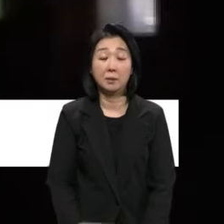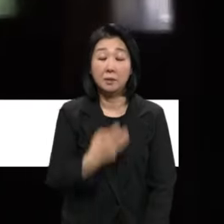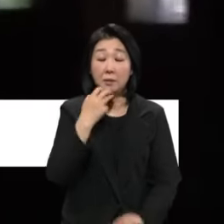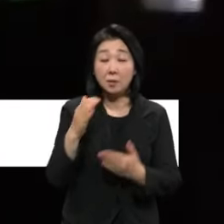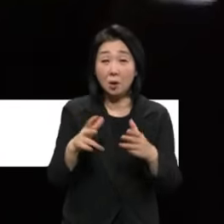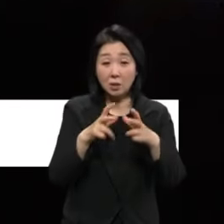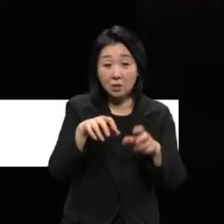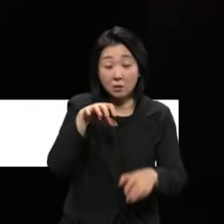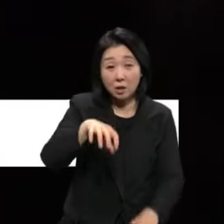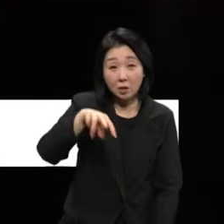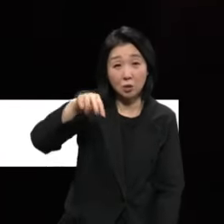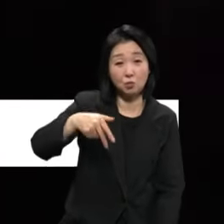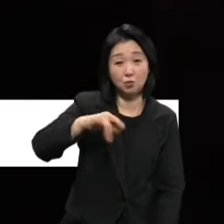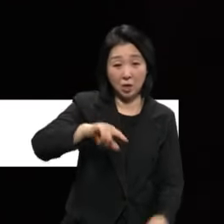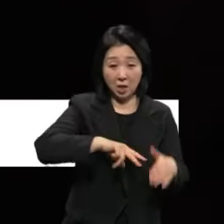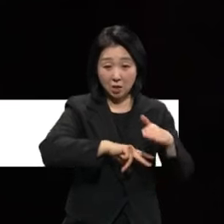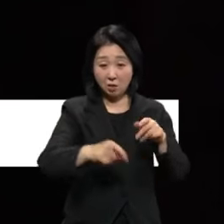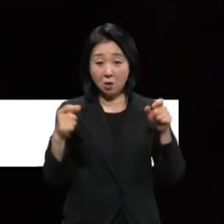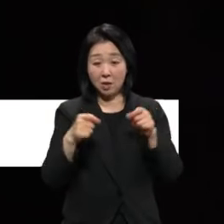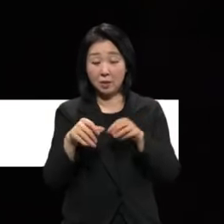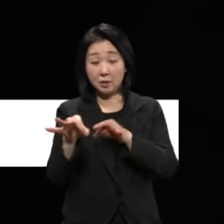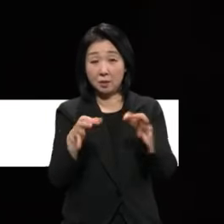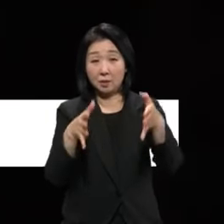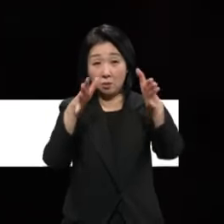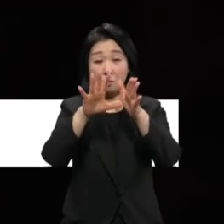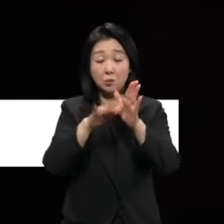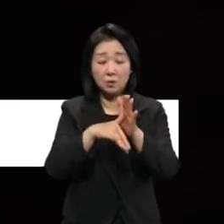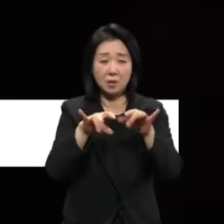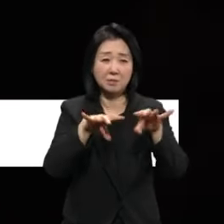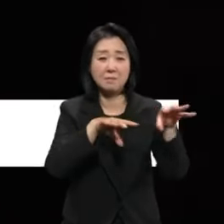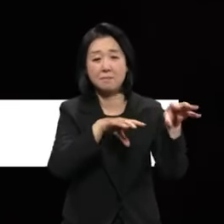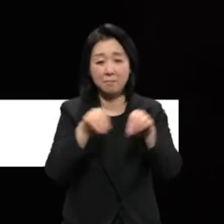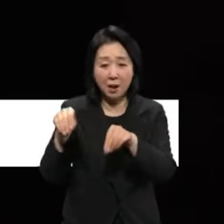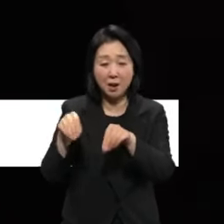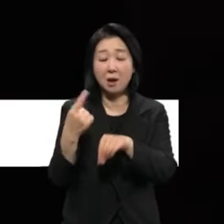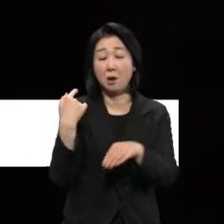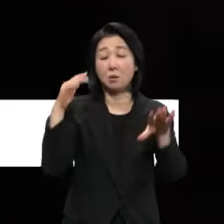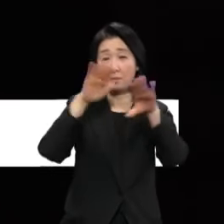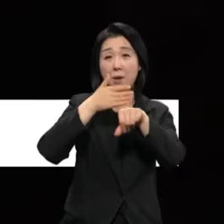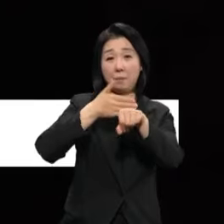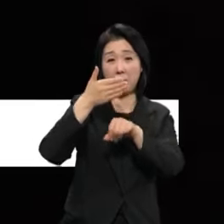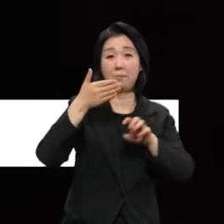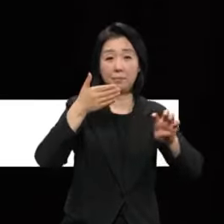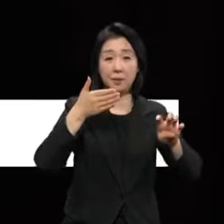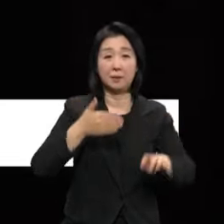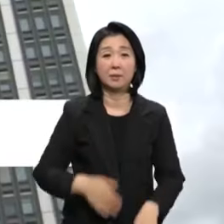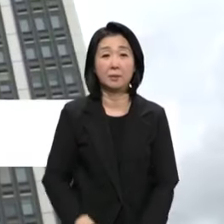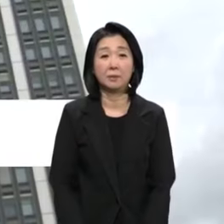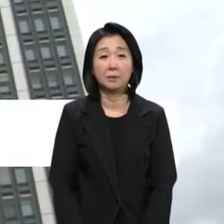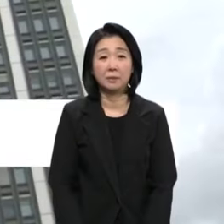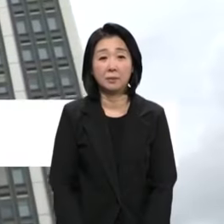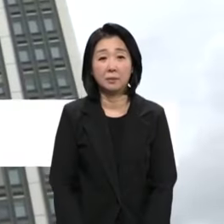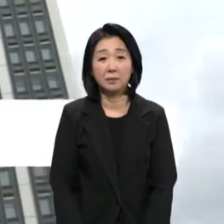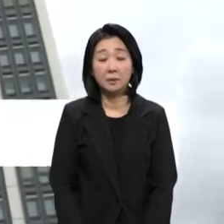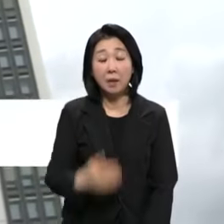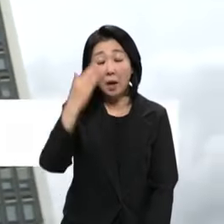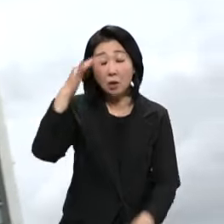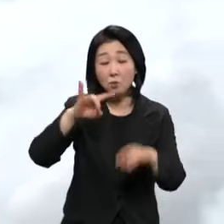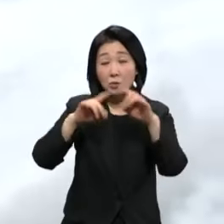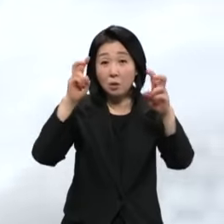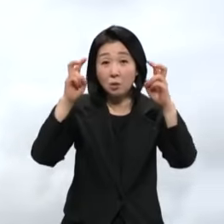성남시 순회역 주변 아파트와 상가 건물에서 정전이 발생한 건 어젯밤 9시 40분쯤입니다.